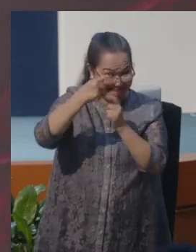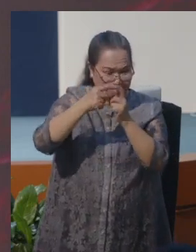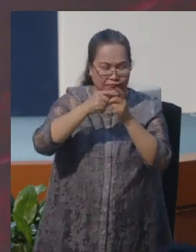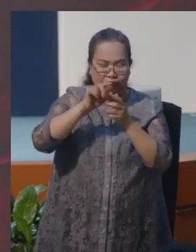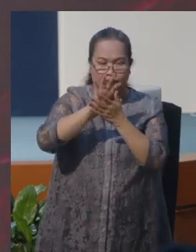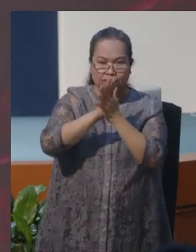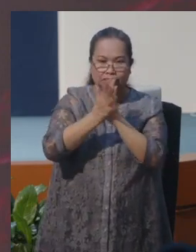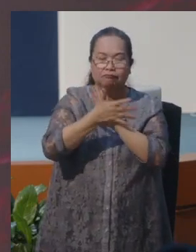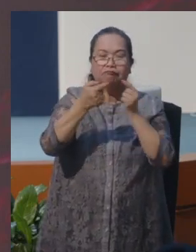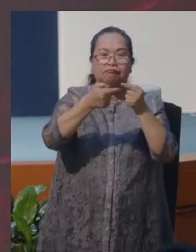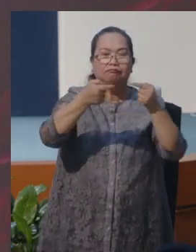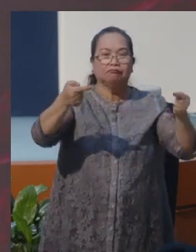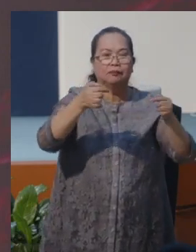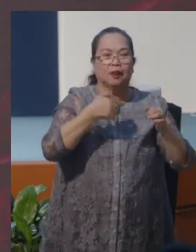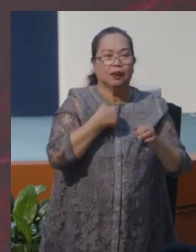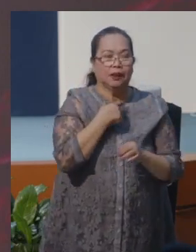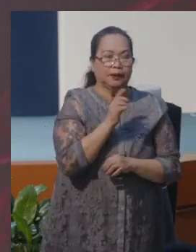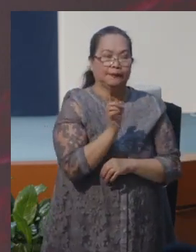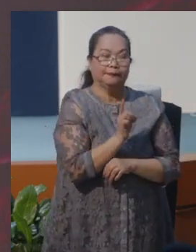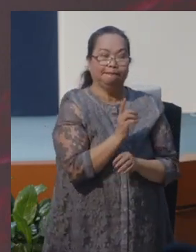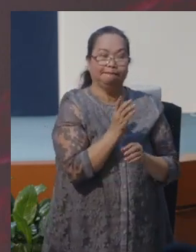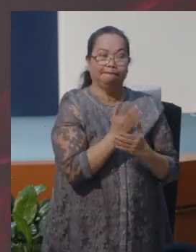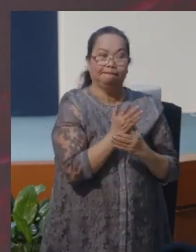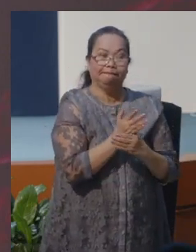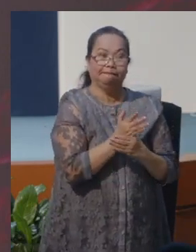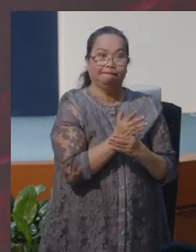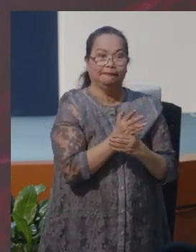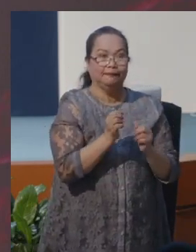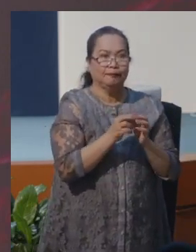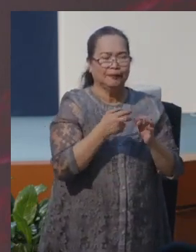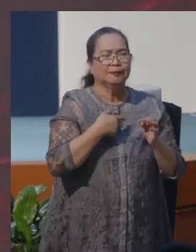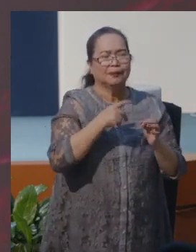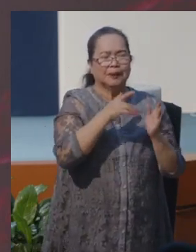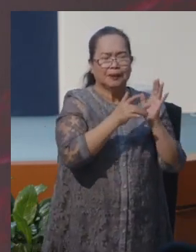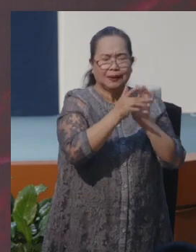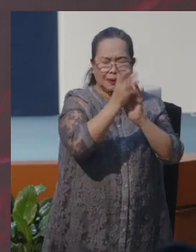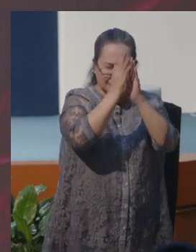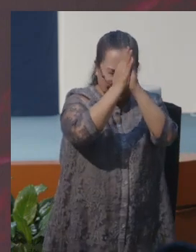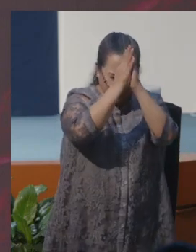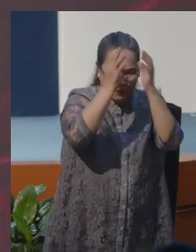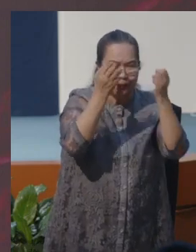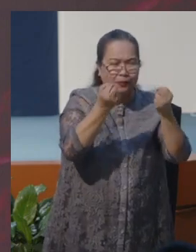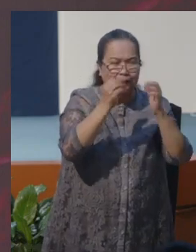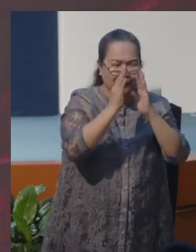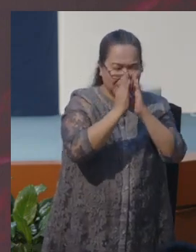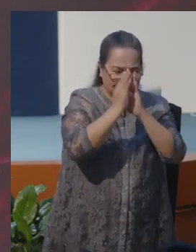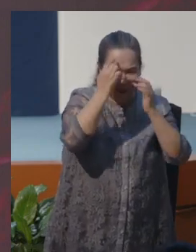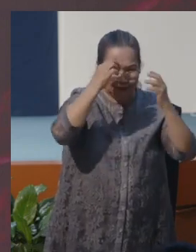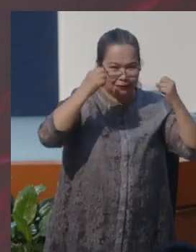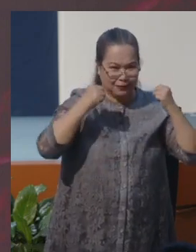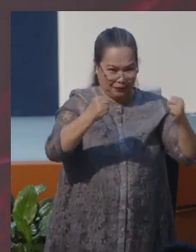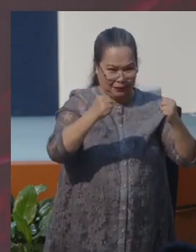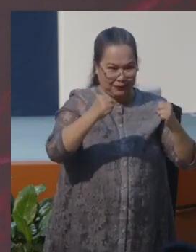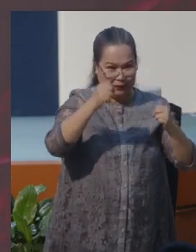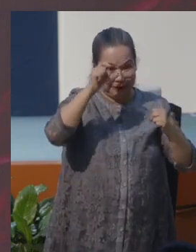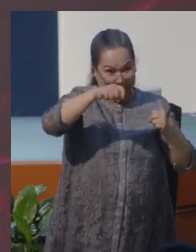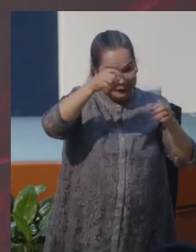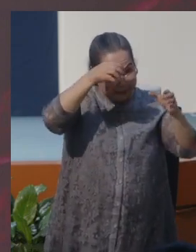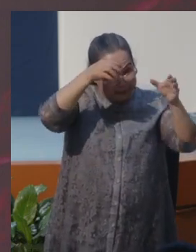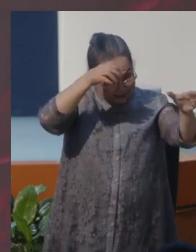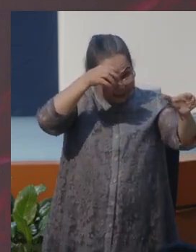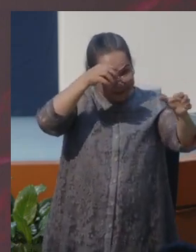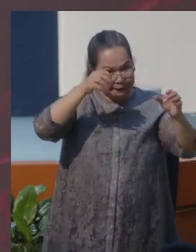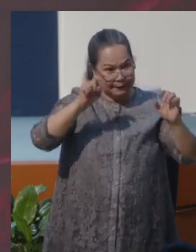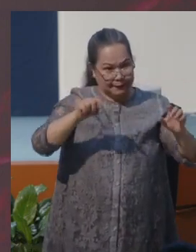ng oposisyon sa kanyang ministeryo. Kailangan niya ng kalakasan. Kailangan niya ng katalinuhan. Kailangan